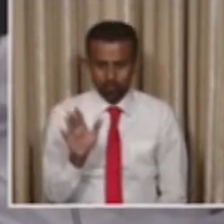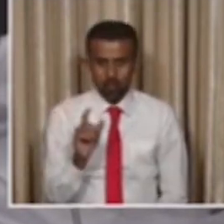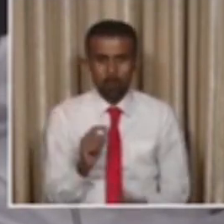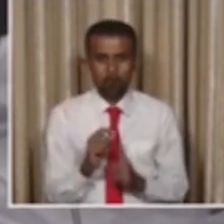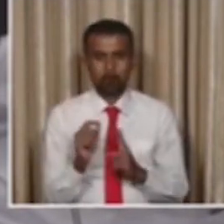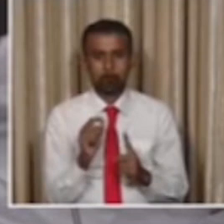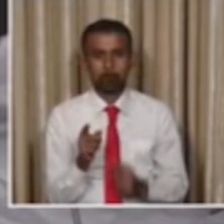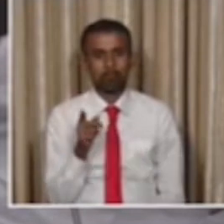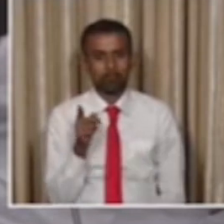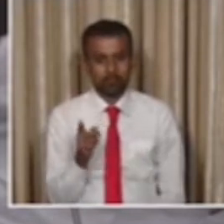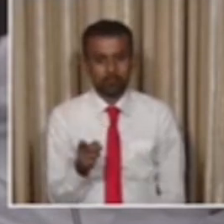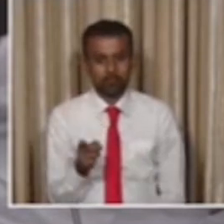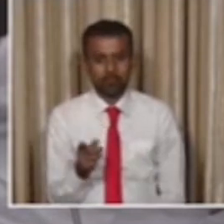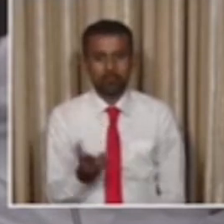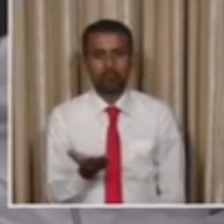ඔබතුමාලාගේ මන්ත්‍රීවරුන්ට